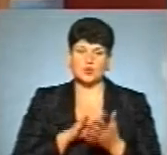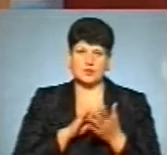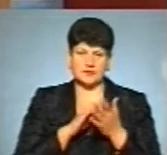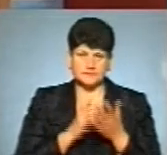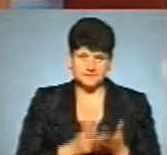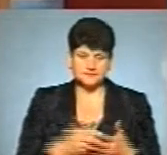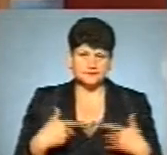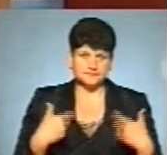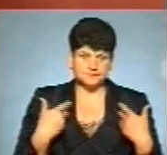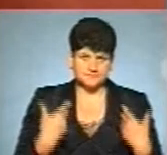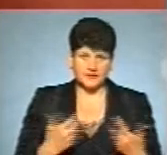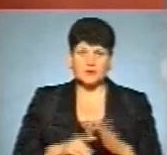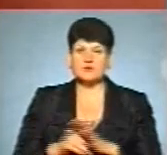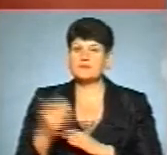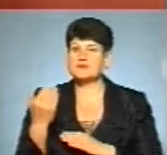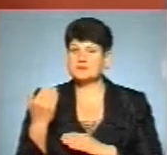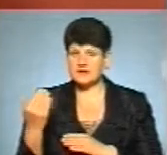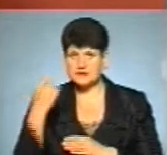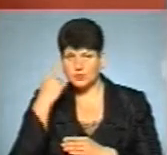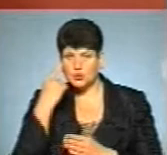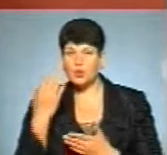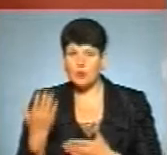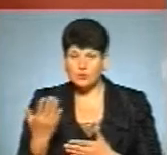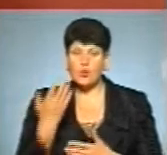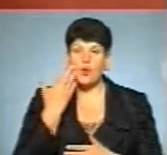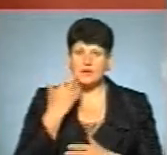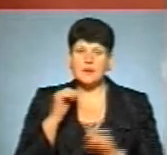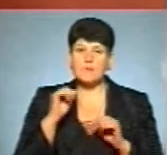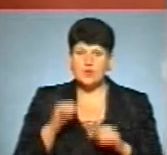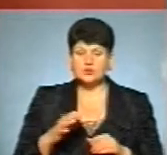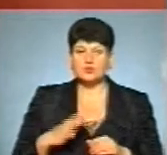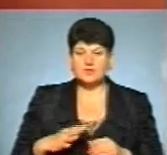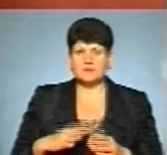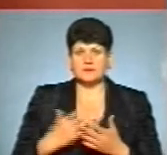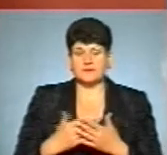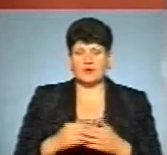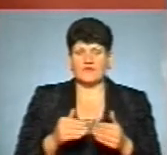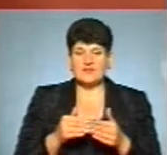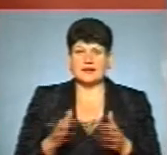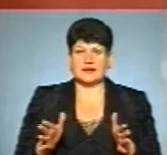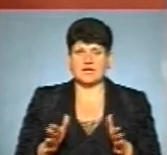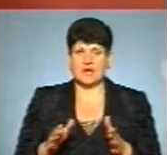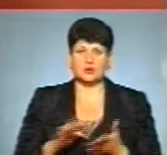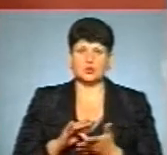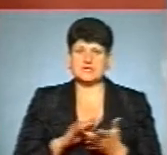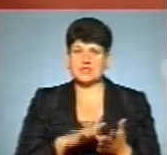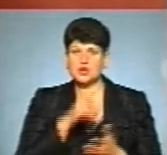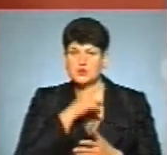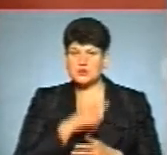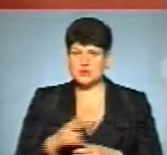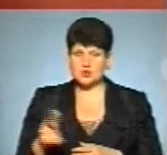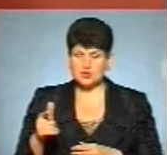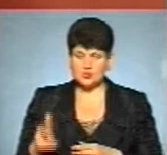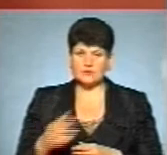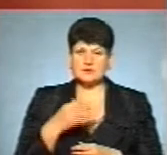Власне, якраз і розпочнемо з ваших суб'єктивних думок. Коли ми можемо очікувати орієнтовне відкриття туристичного сезону? Зіпруся зараз на